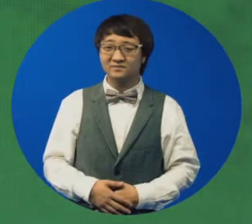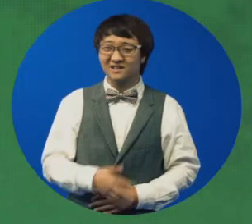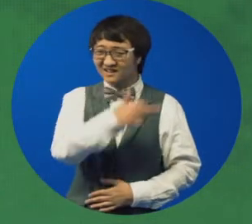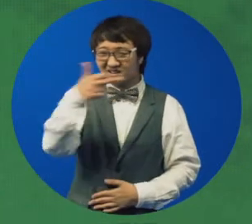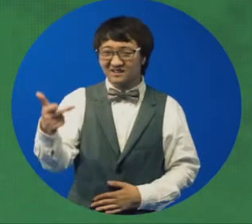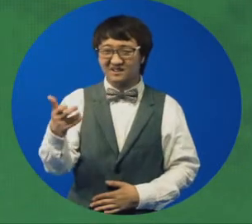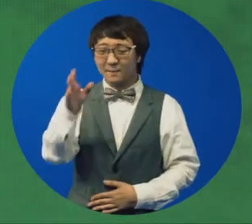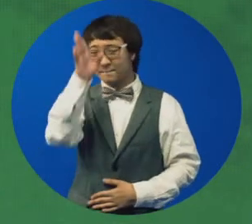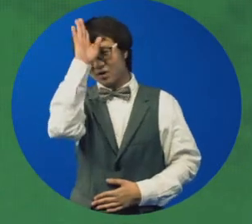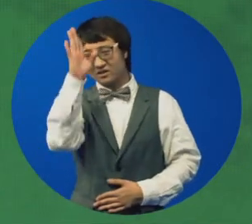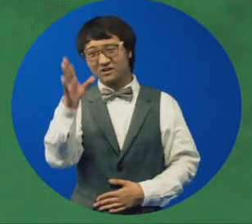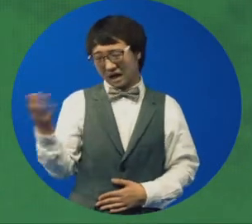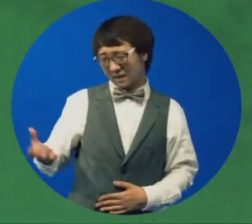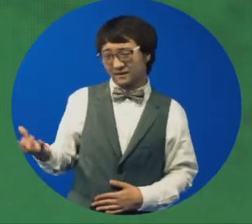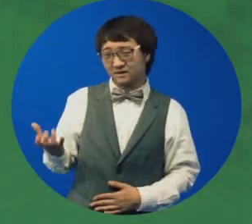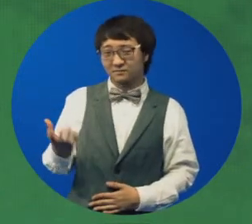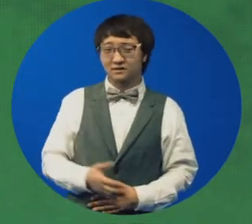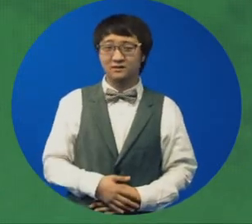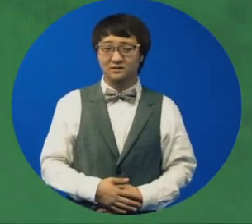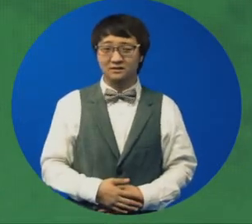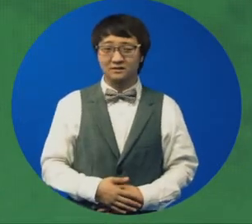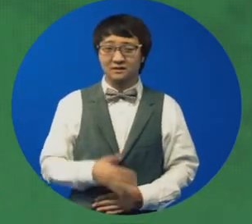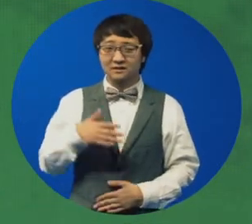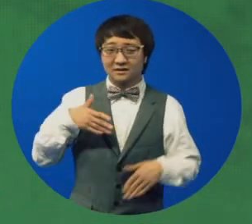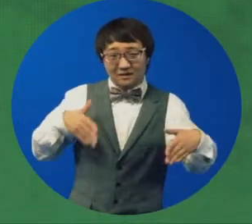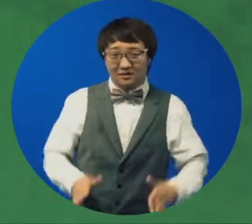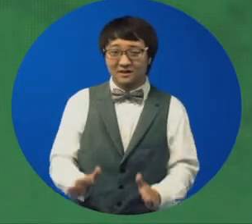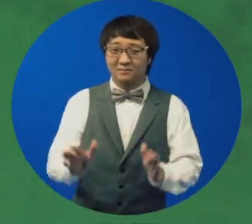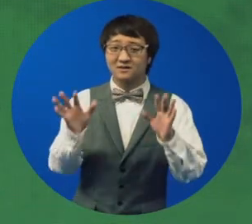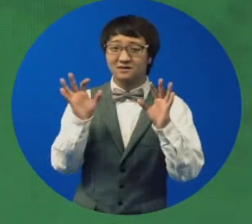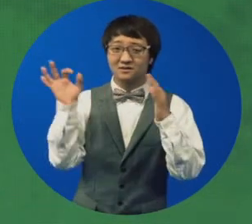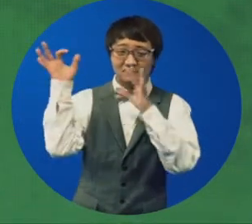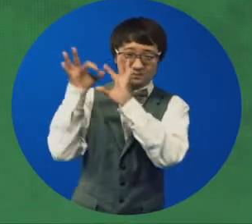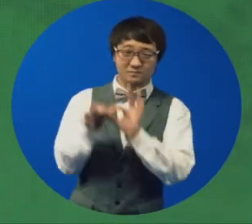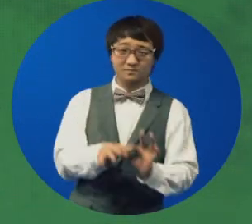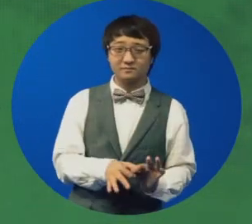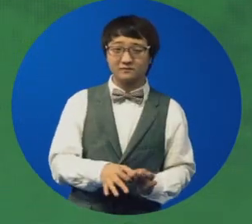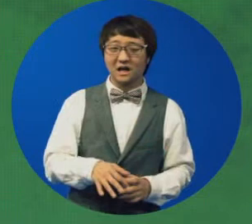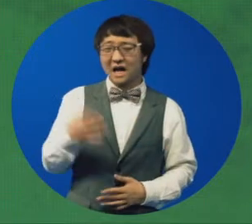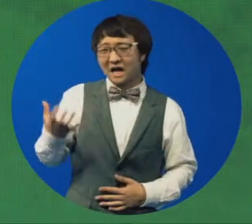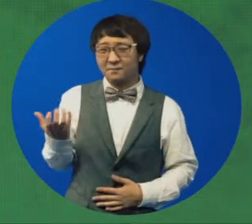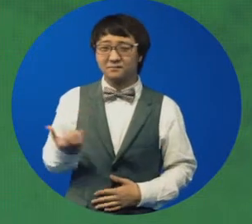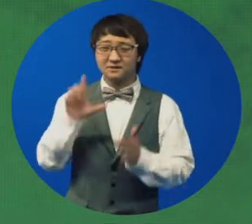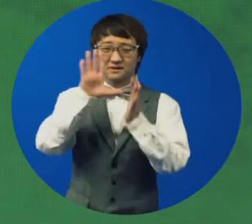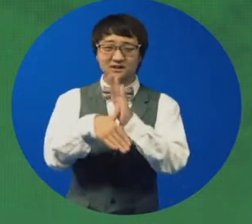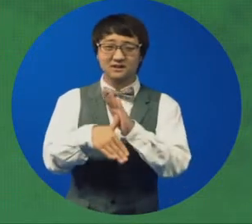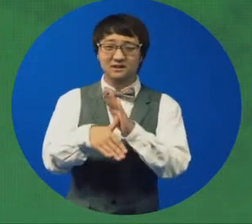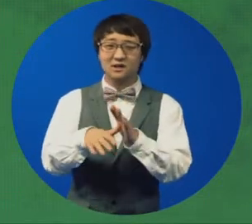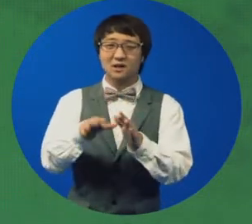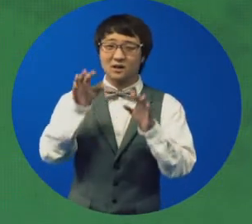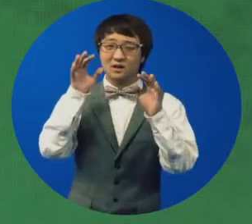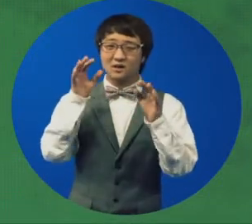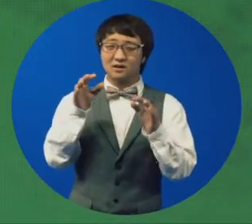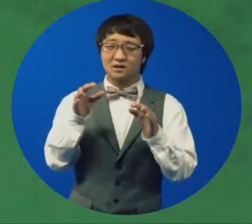알았지만 제가 태어나면서 제가 육체적인 고통으로는 제일 아픈 시간을 지낸, 너무